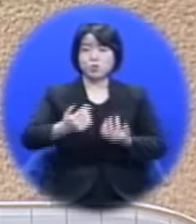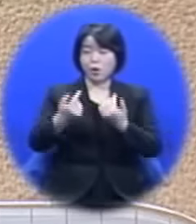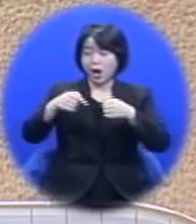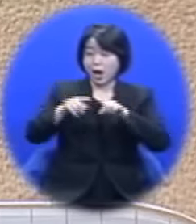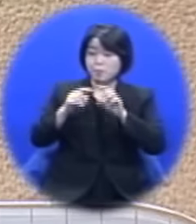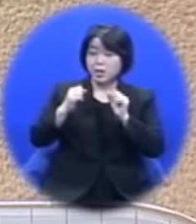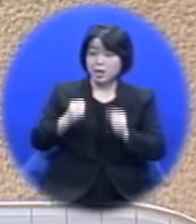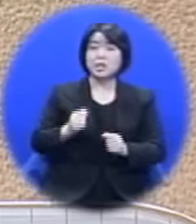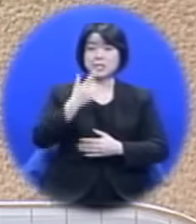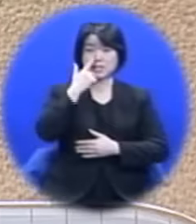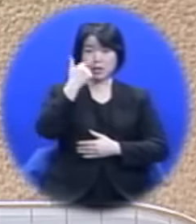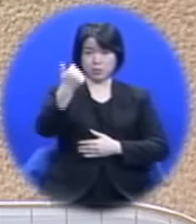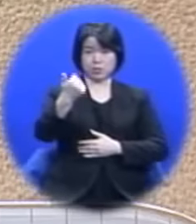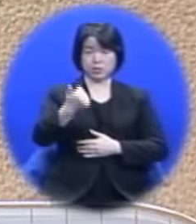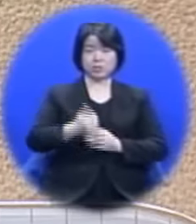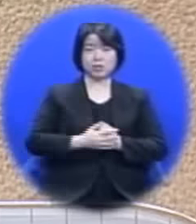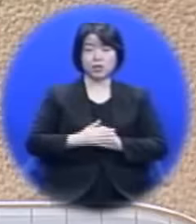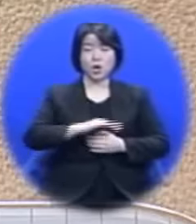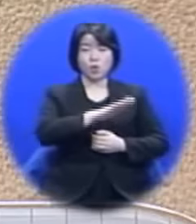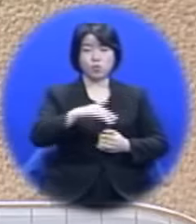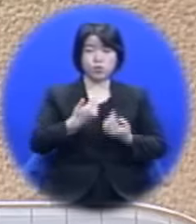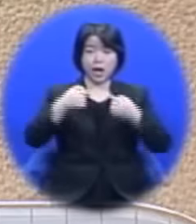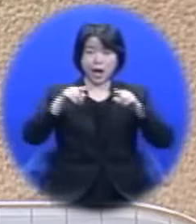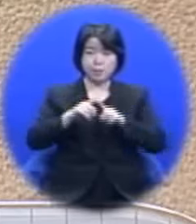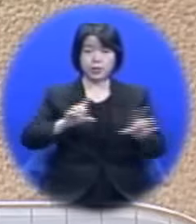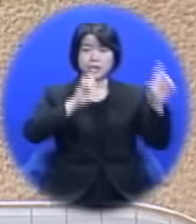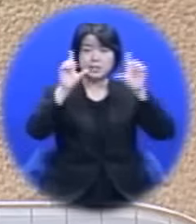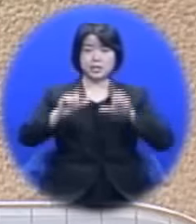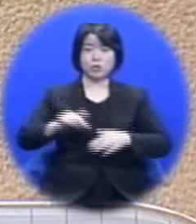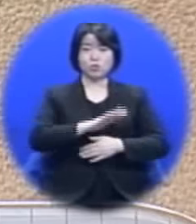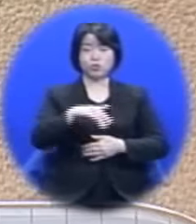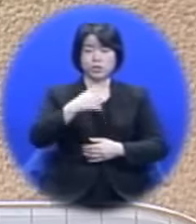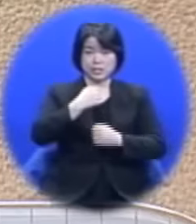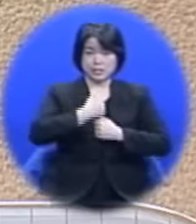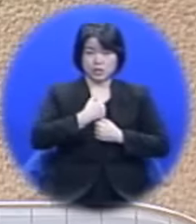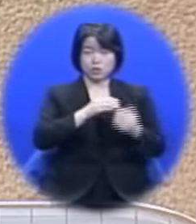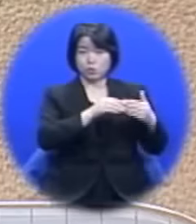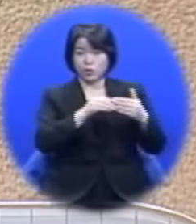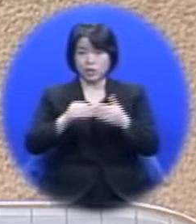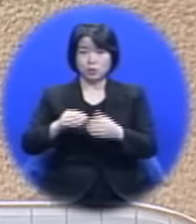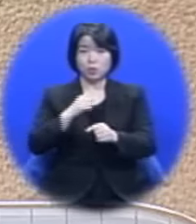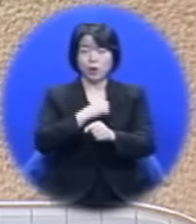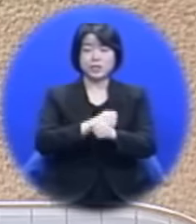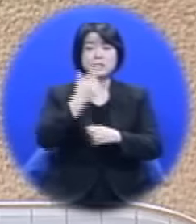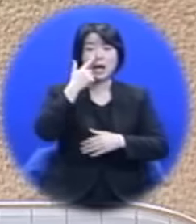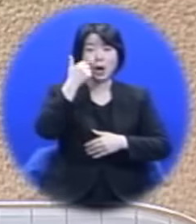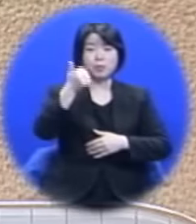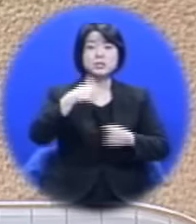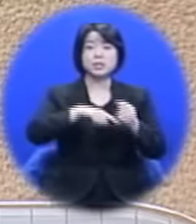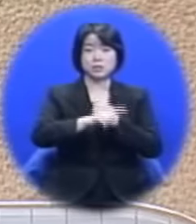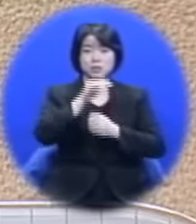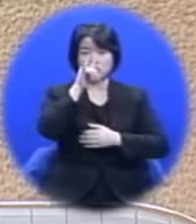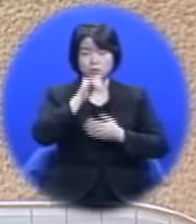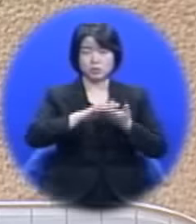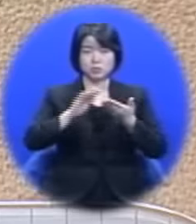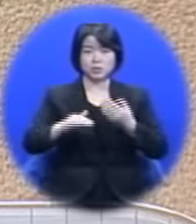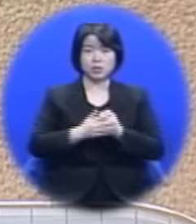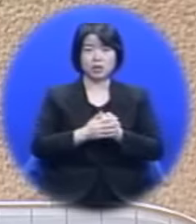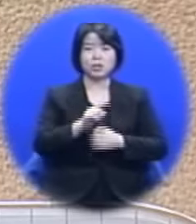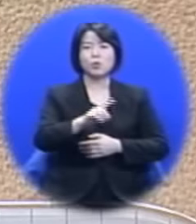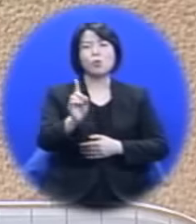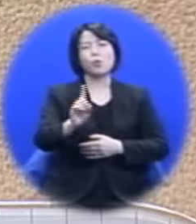계시는 아버지 우리와 함께 사시고 우리를 지키시고 인도하시는 아버지라는 거예요 아 이걸